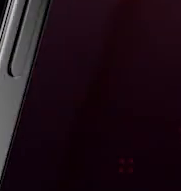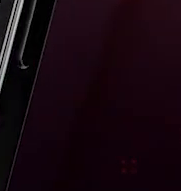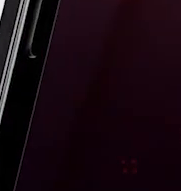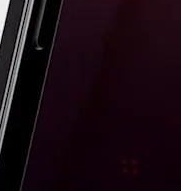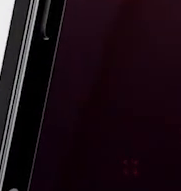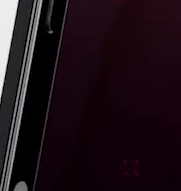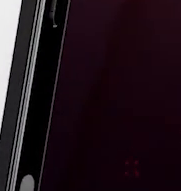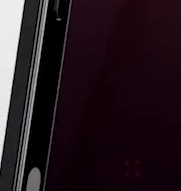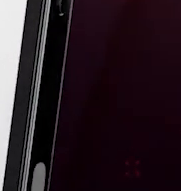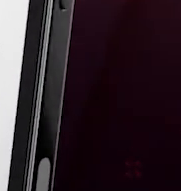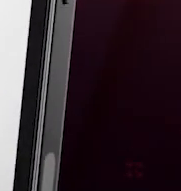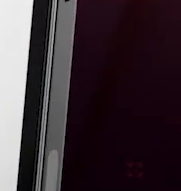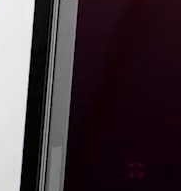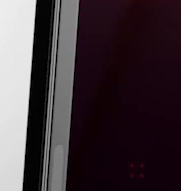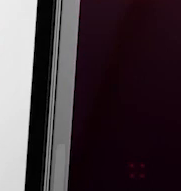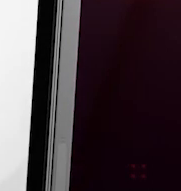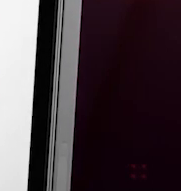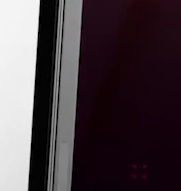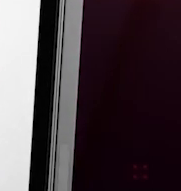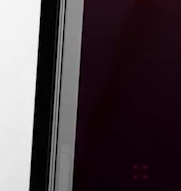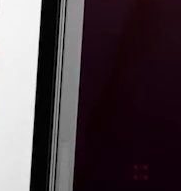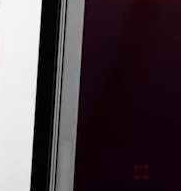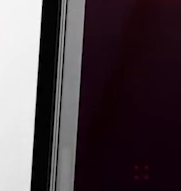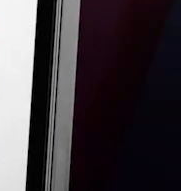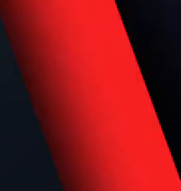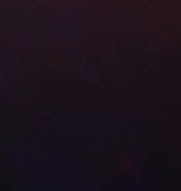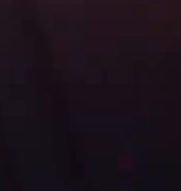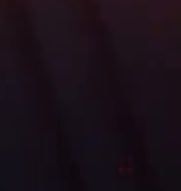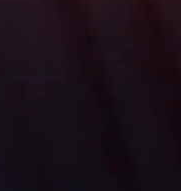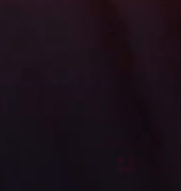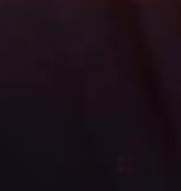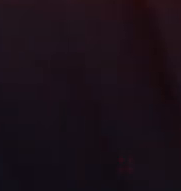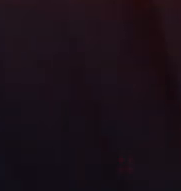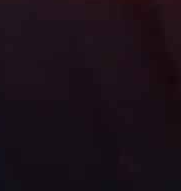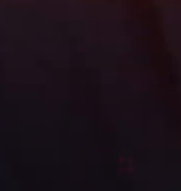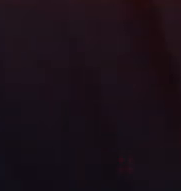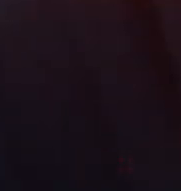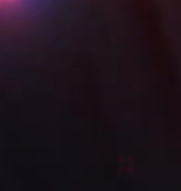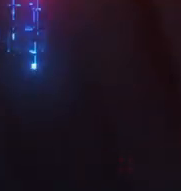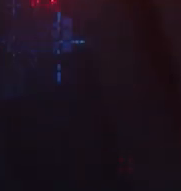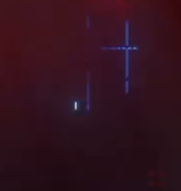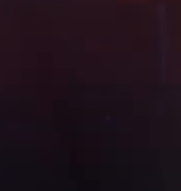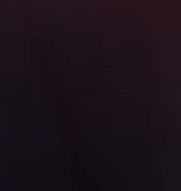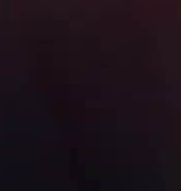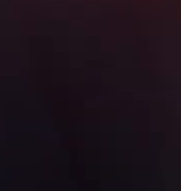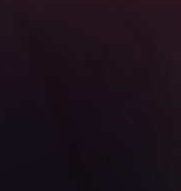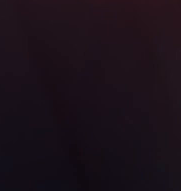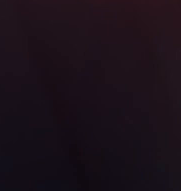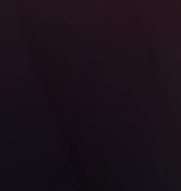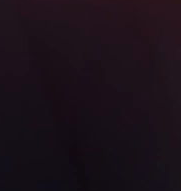First YouTube channel එක අදම subscribe කරන්න. News First ජනතාව සමග.